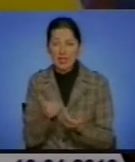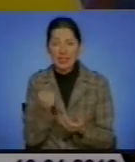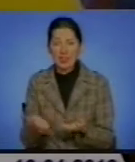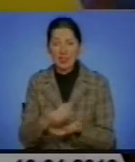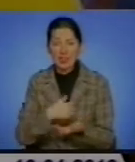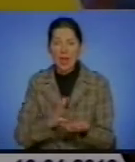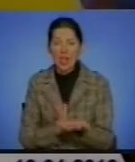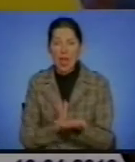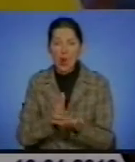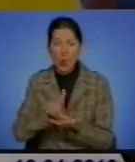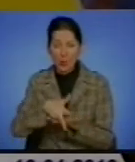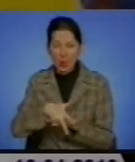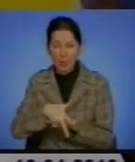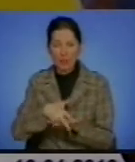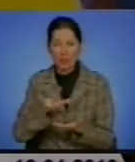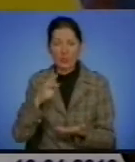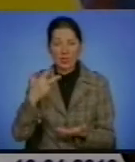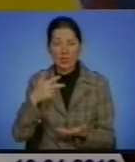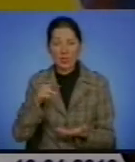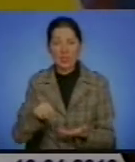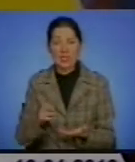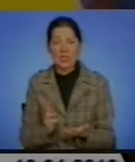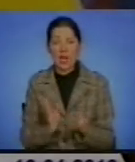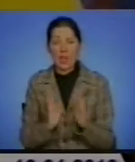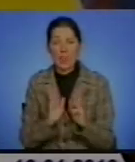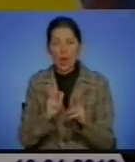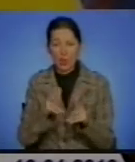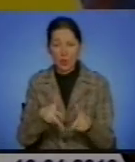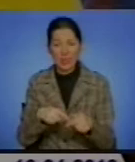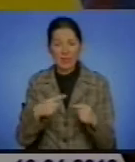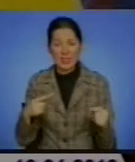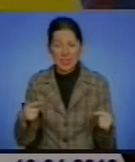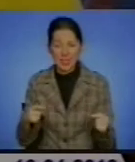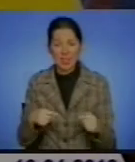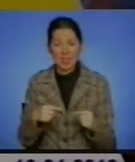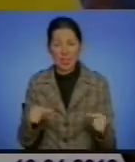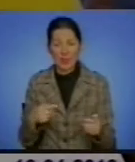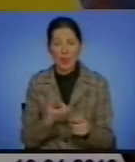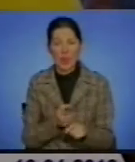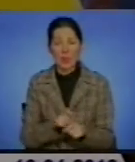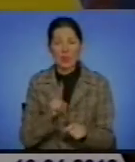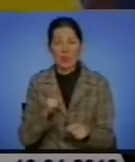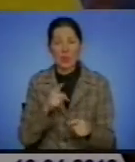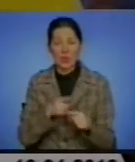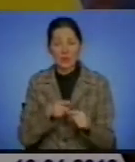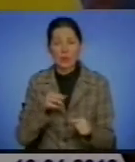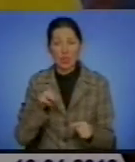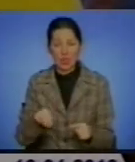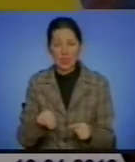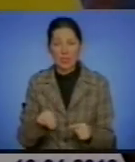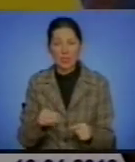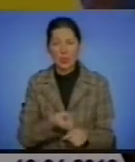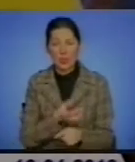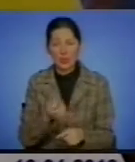35 тисяч тракторів різних типів, понад 2,5 тисяч посівних комплексів. Треба визнати,